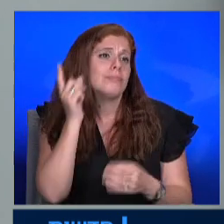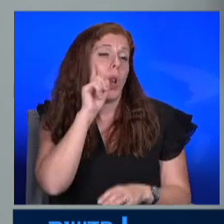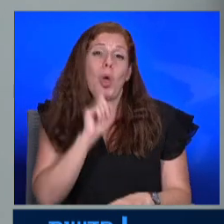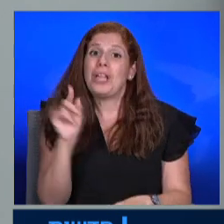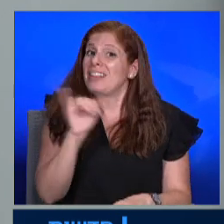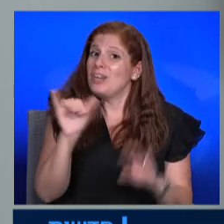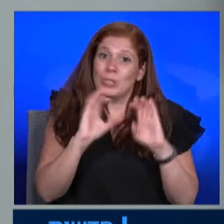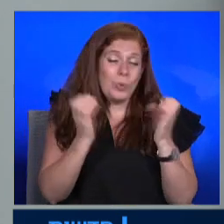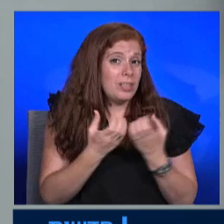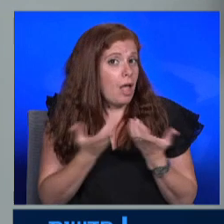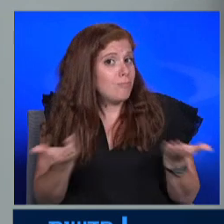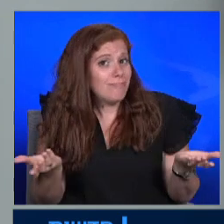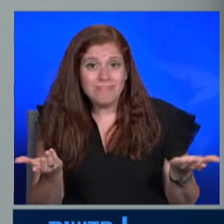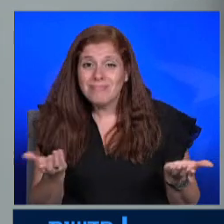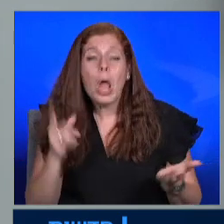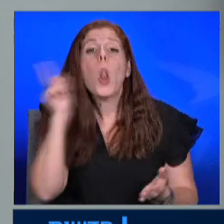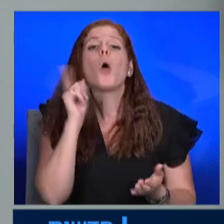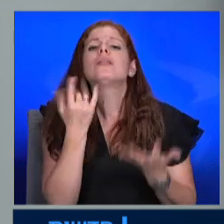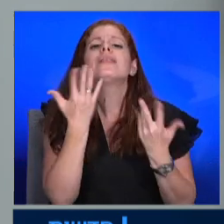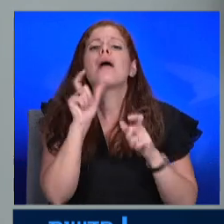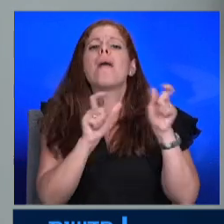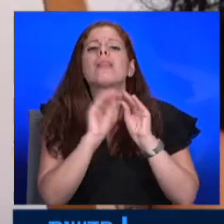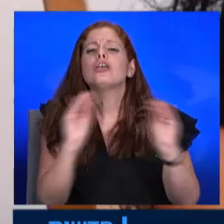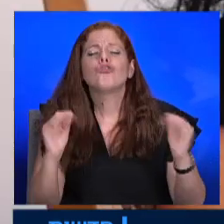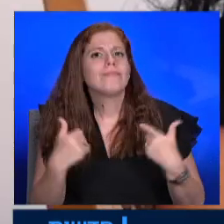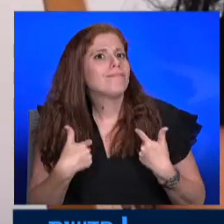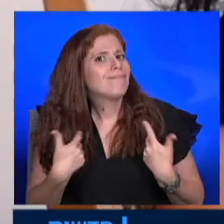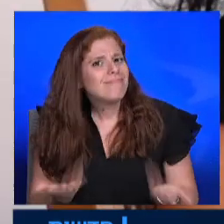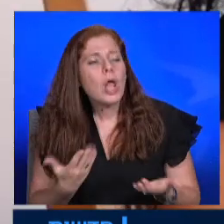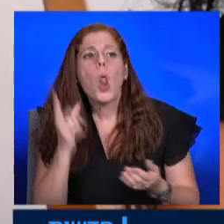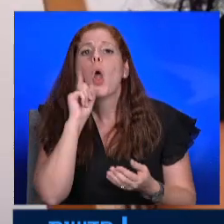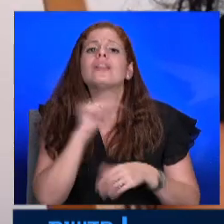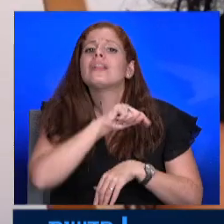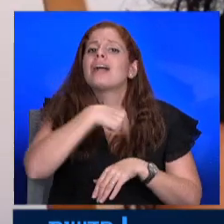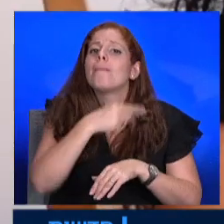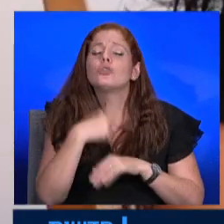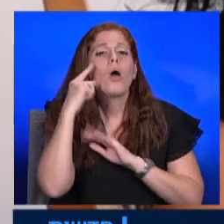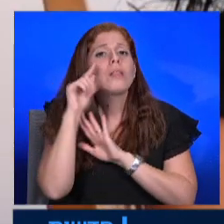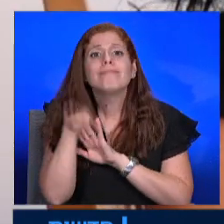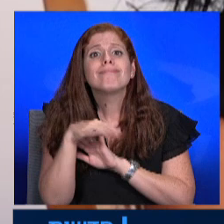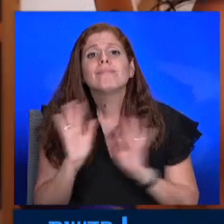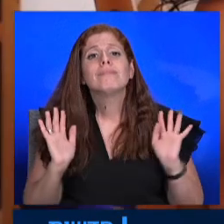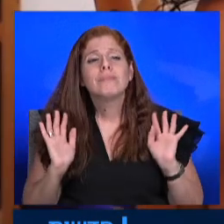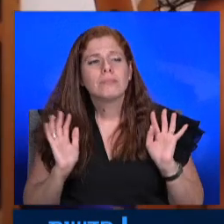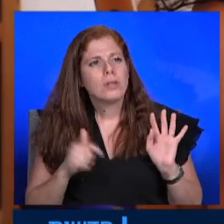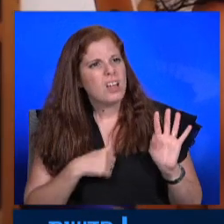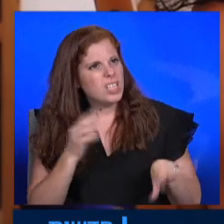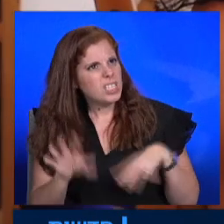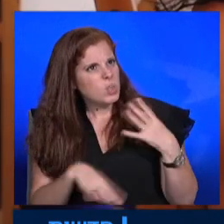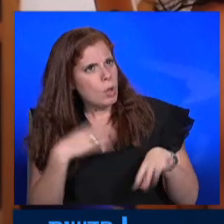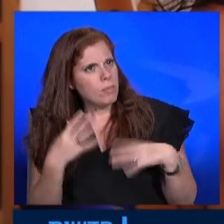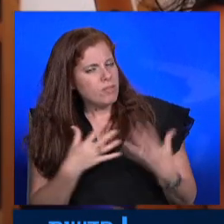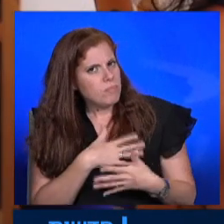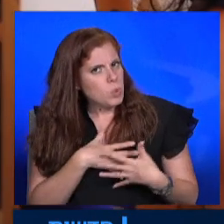יודעת לכמה אנשים, לא יודעת לכמה שעות. אני זוהמת ואני בעיקר בתחושת בלבול מאוד קשה. ואז מגיעה ההודעה